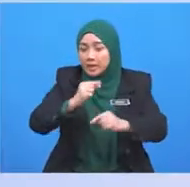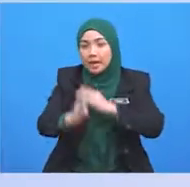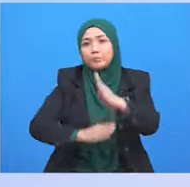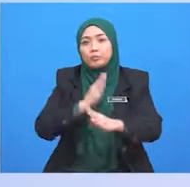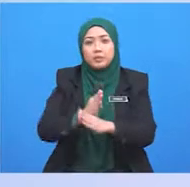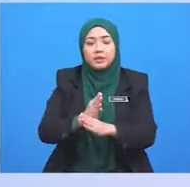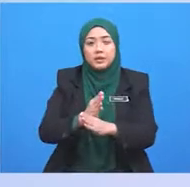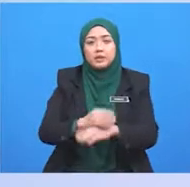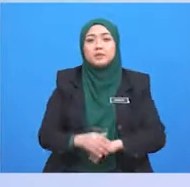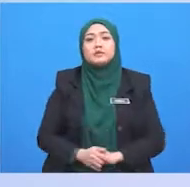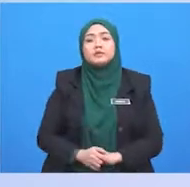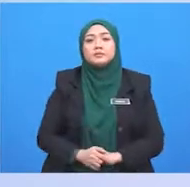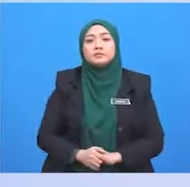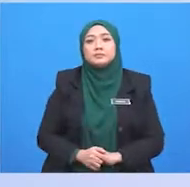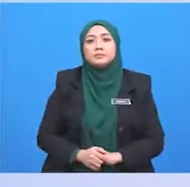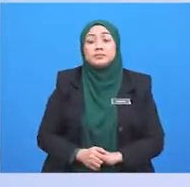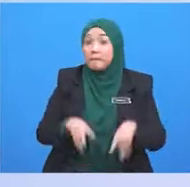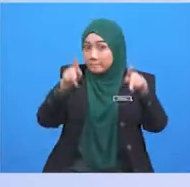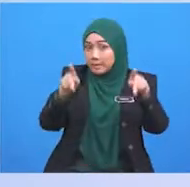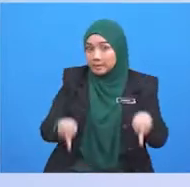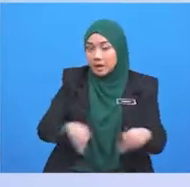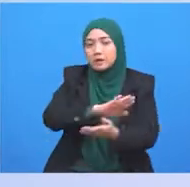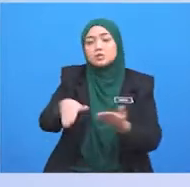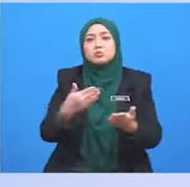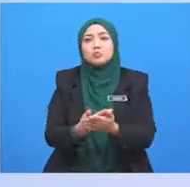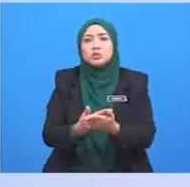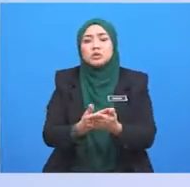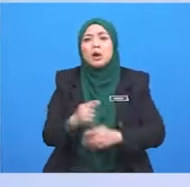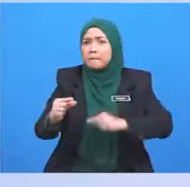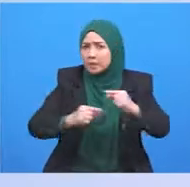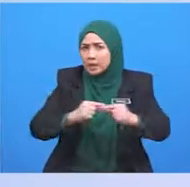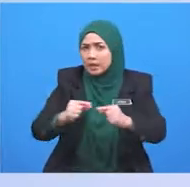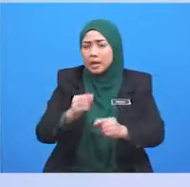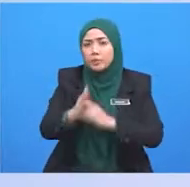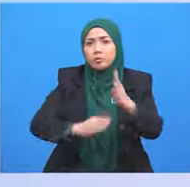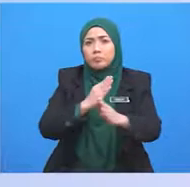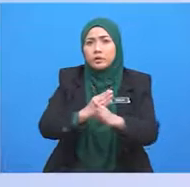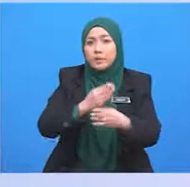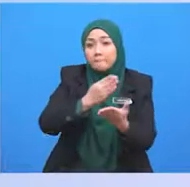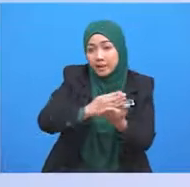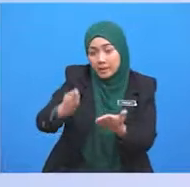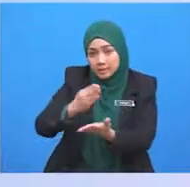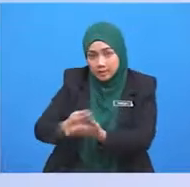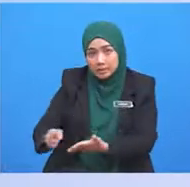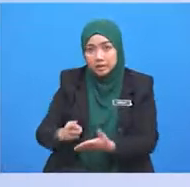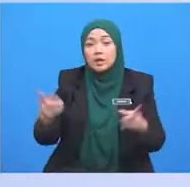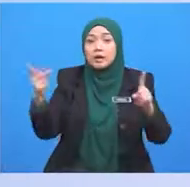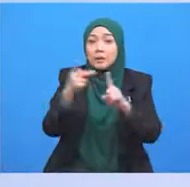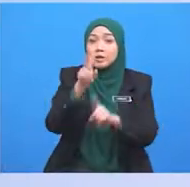bumi. Baiklah pelajar-pelajar, pergerakan bumi terbahagi kepada dua,